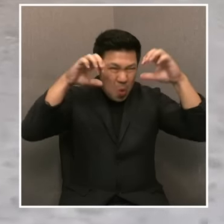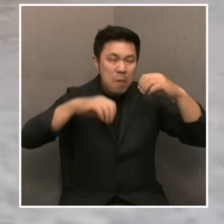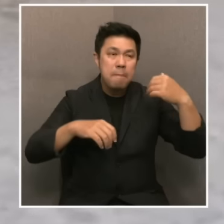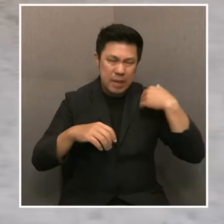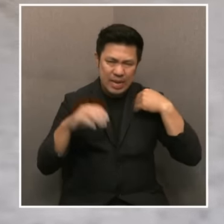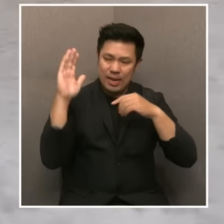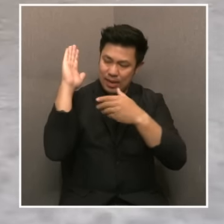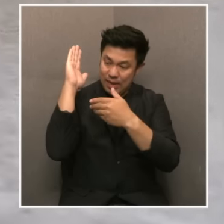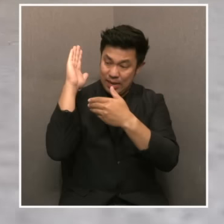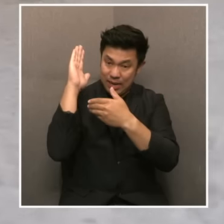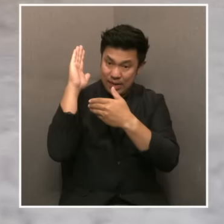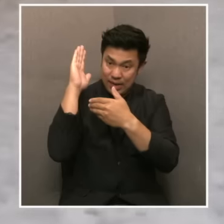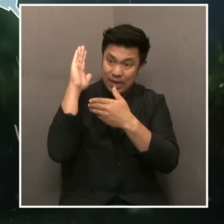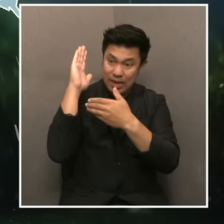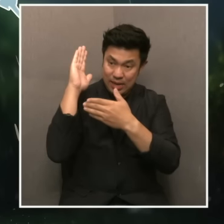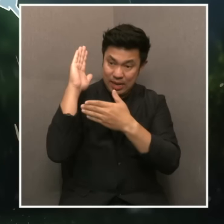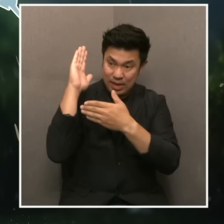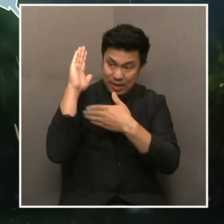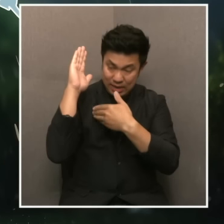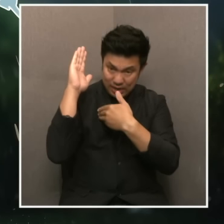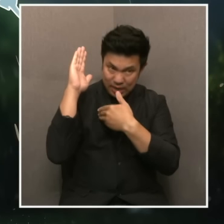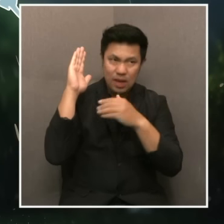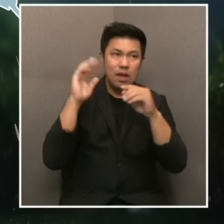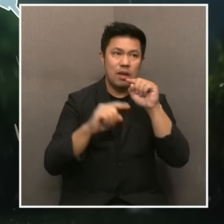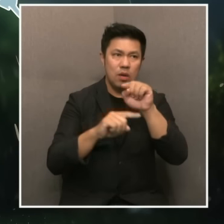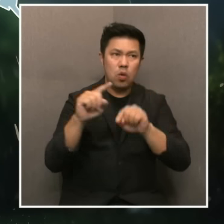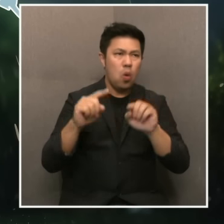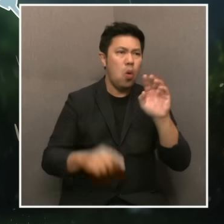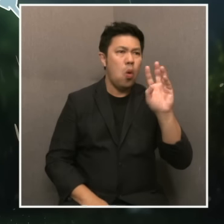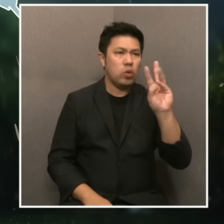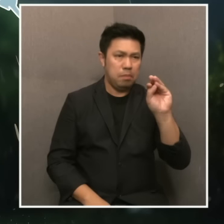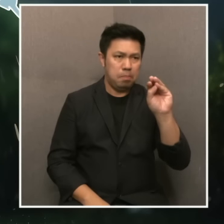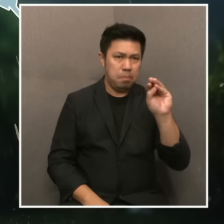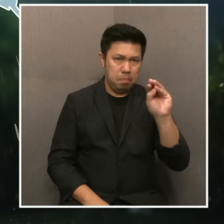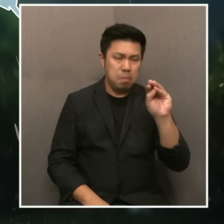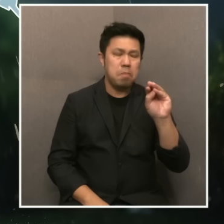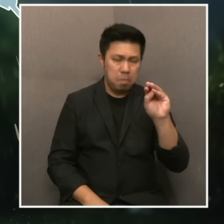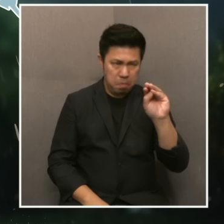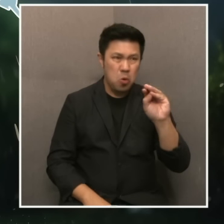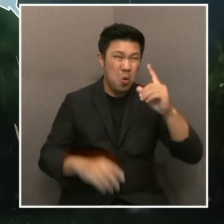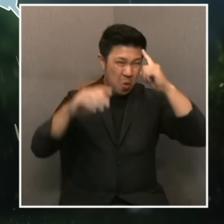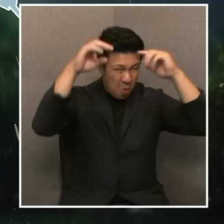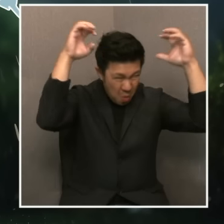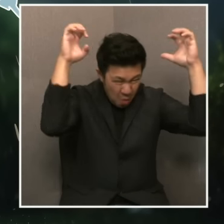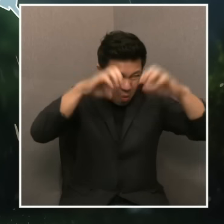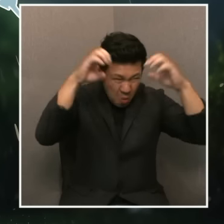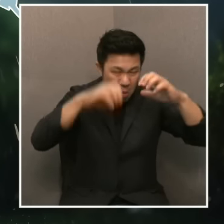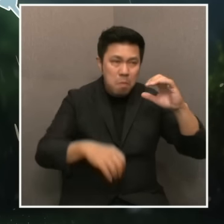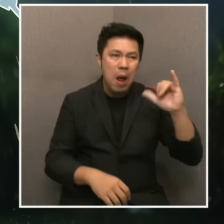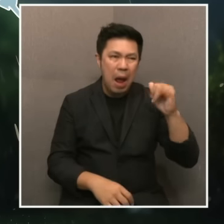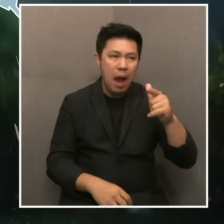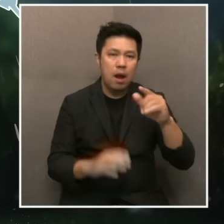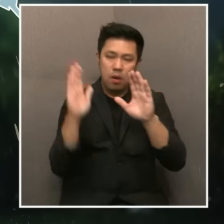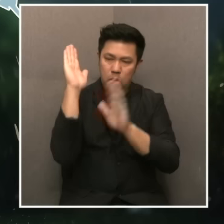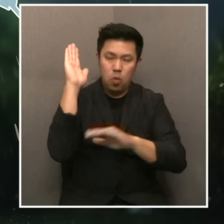ภาคใ้ฝั่งตะวนออกฝนประมาณรอยและหกสิบของพื้นที่และมฝนตกหนักถึงหนักมากบางแห่งบริเวณจัหวดชุม